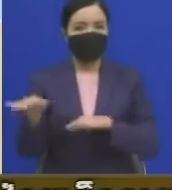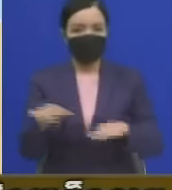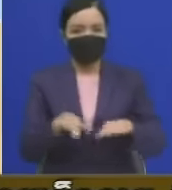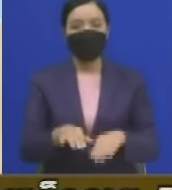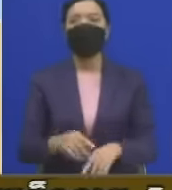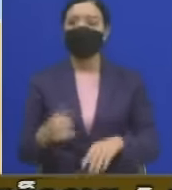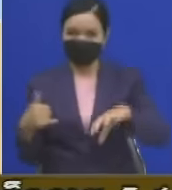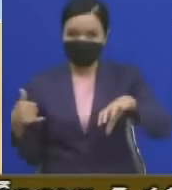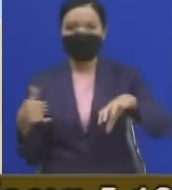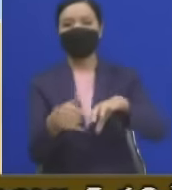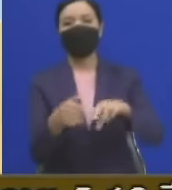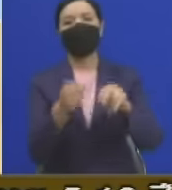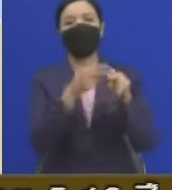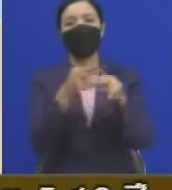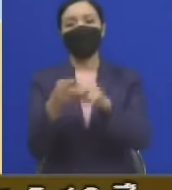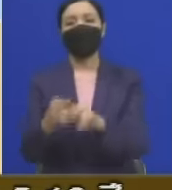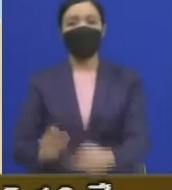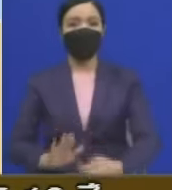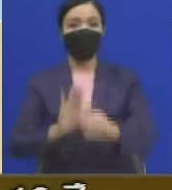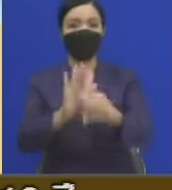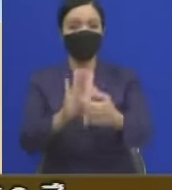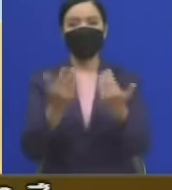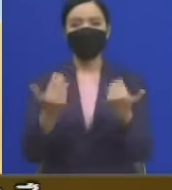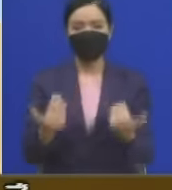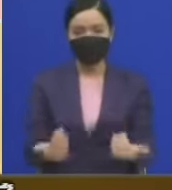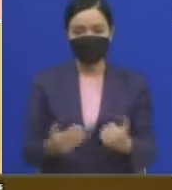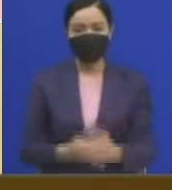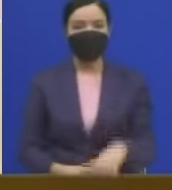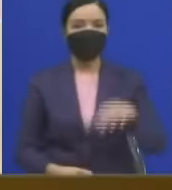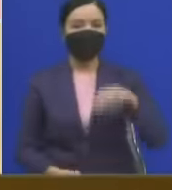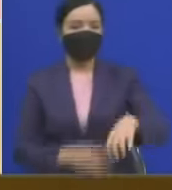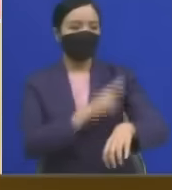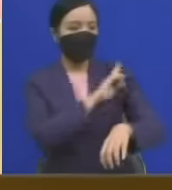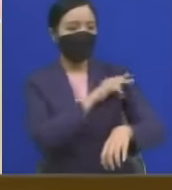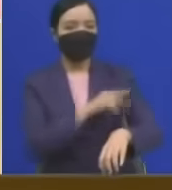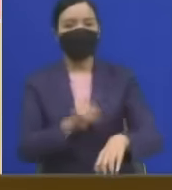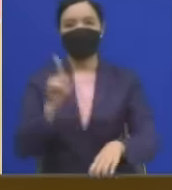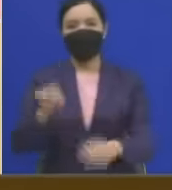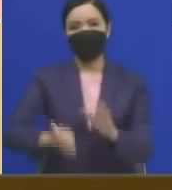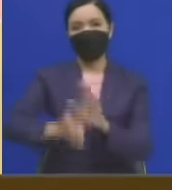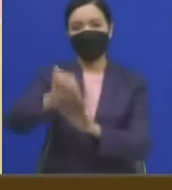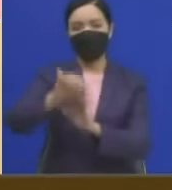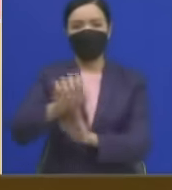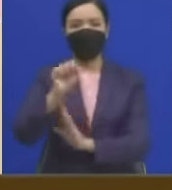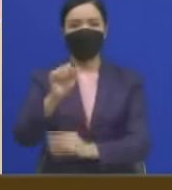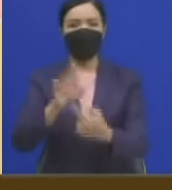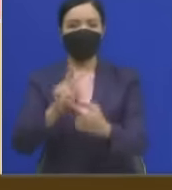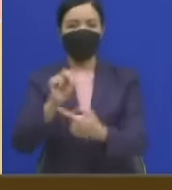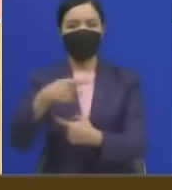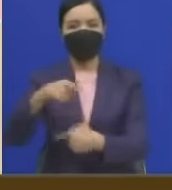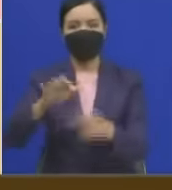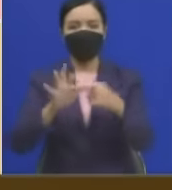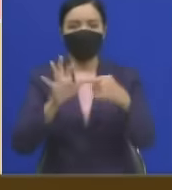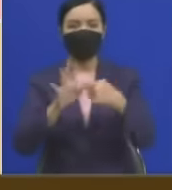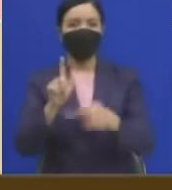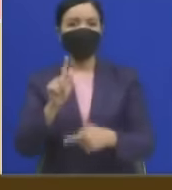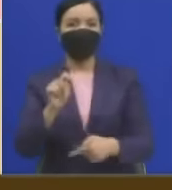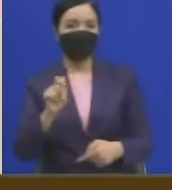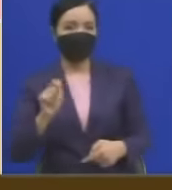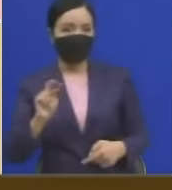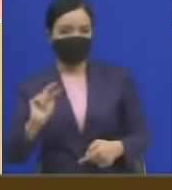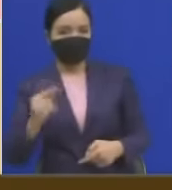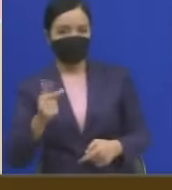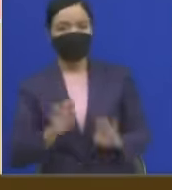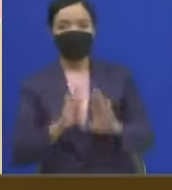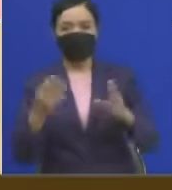ก็เปิดวอล์กอินตัวอย่างวันนี้นะก็คืออย่างเช่นที่โรงพยาบาลสันป่าตองที่เชียงใหม่เนี่ยน ะ วันนี้เนี่ยมีการเปิดให้วอล์ก